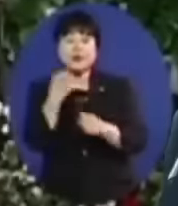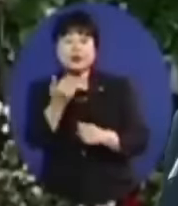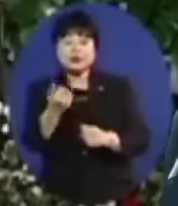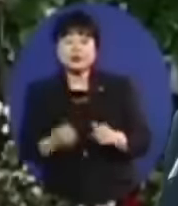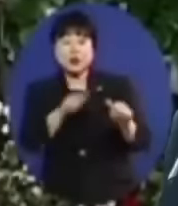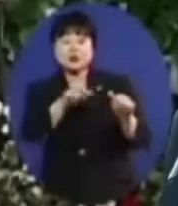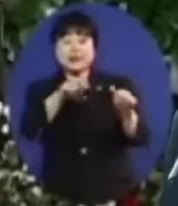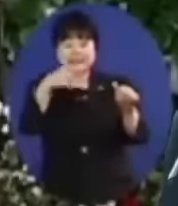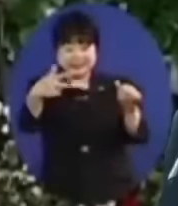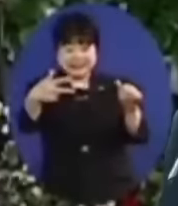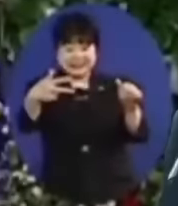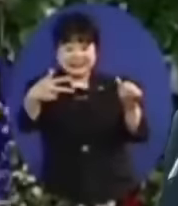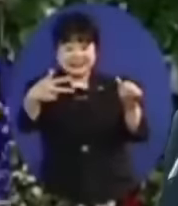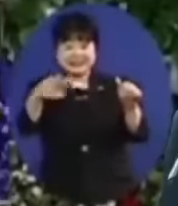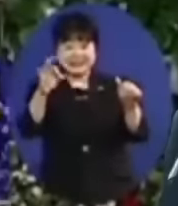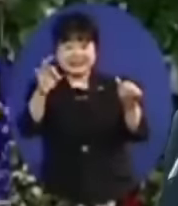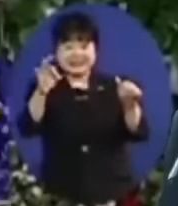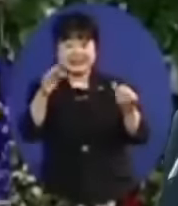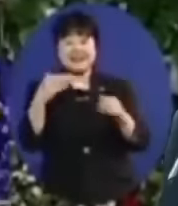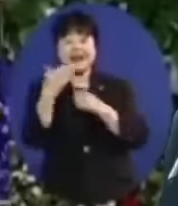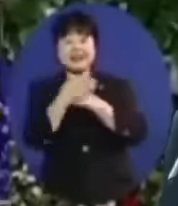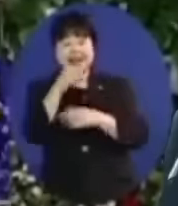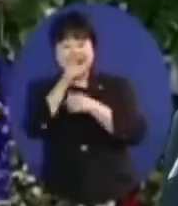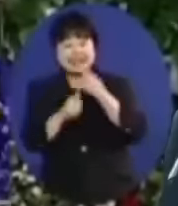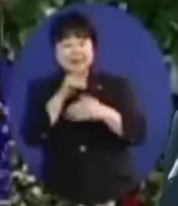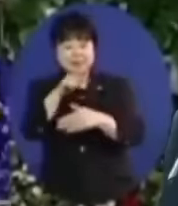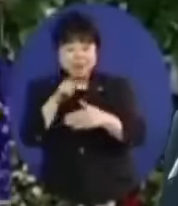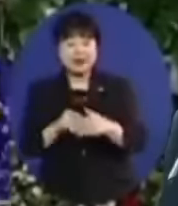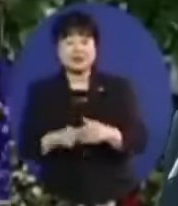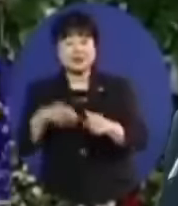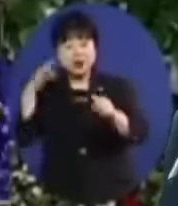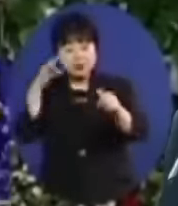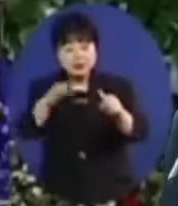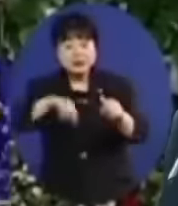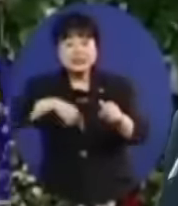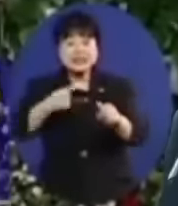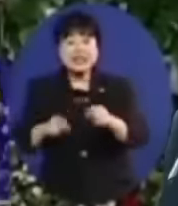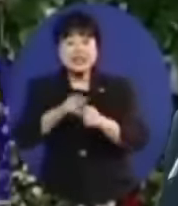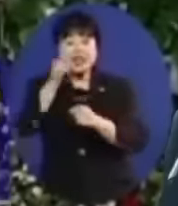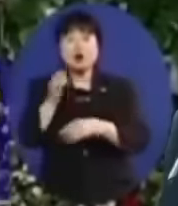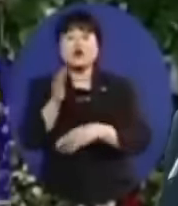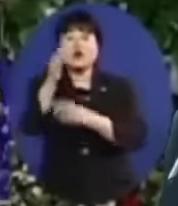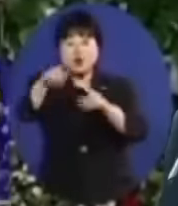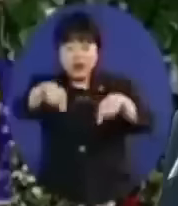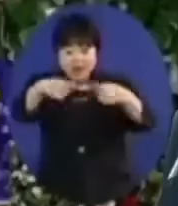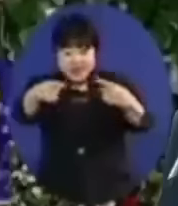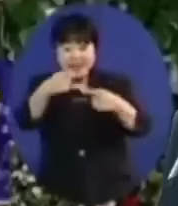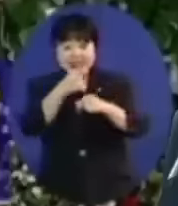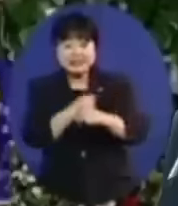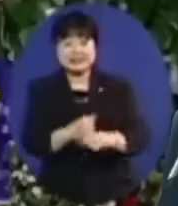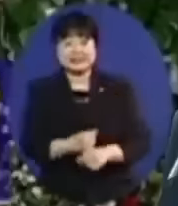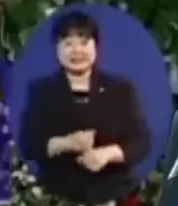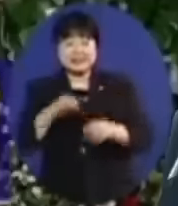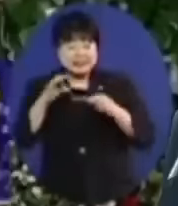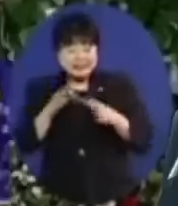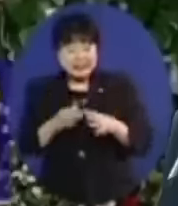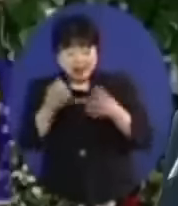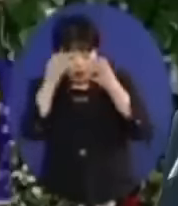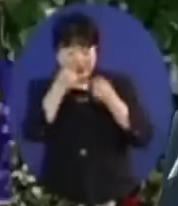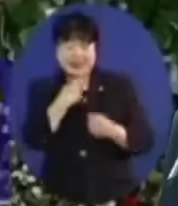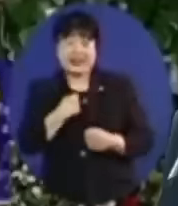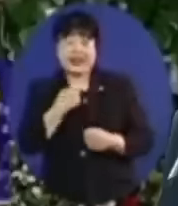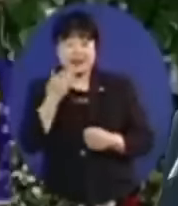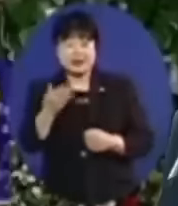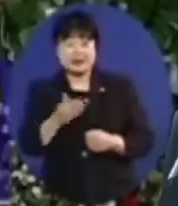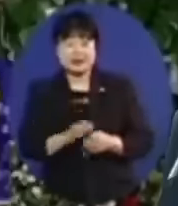5장 10절에 모든 은혜의 하나님 곧 그리스도 안에서 너희를 부르사 자기의 영원한 영광에 들어가시니가 잠깐 고난당한